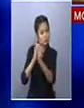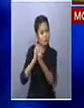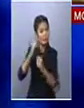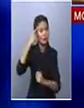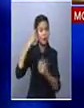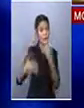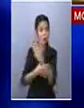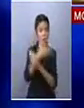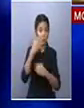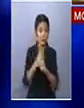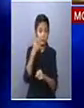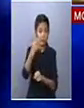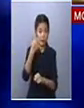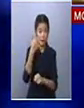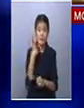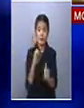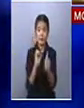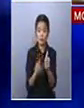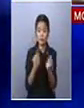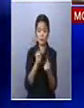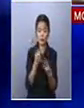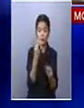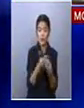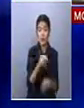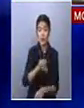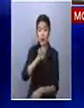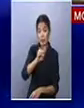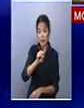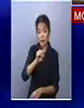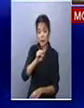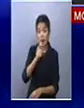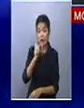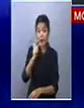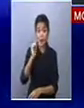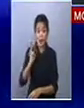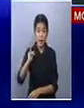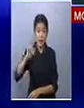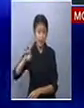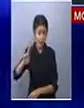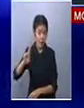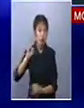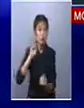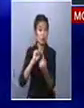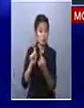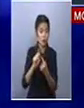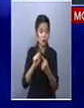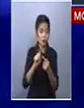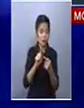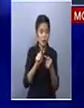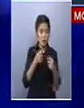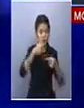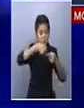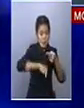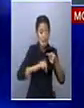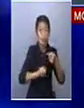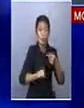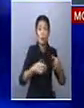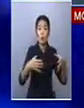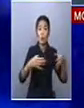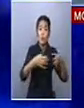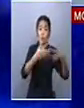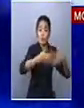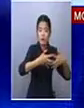สอยู่นะครับก็แนะนำเป็นตัว A-Share นะครับแต่ว่าเราจะแนะนำที่เป็นรายเซกเตอร์มากกว่ารายกลุ่มอุตสาหกรรมนะครับคราวนี้